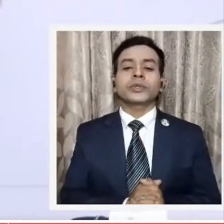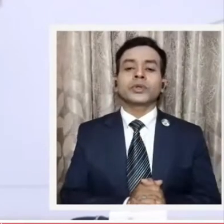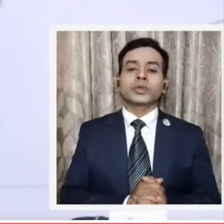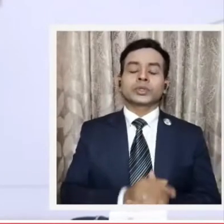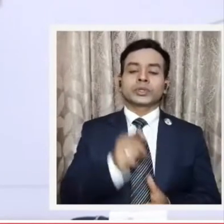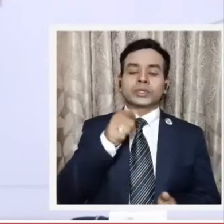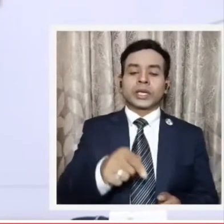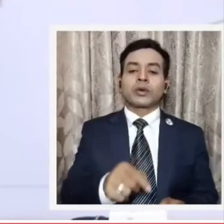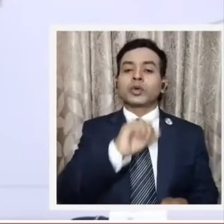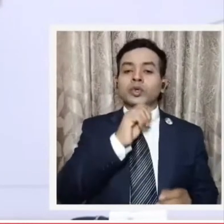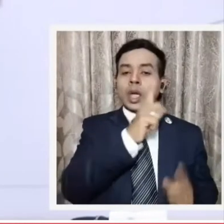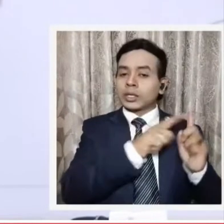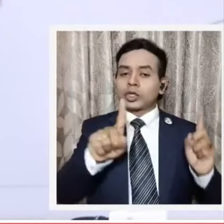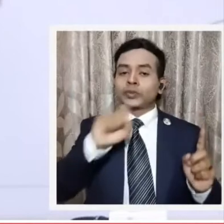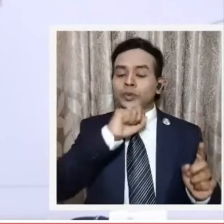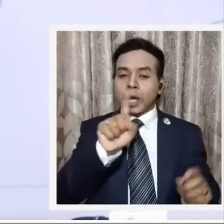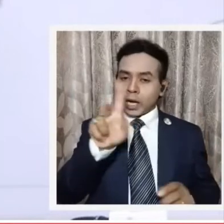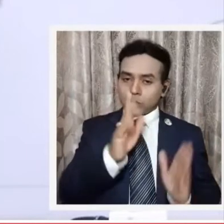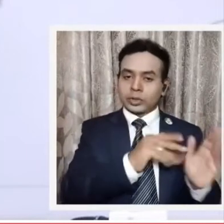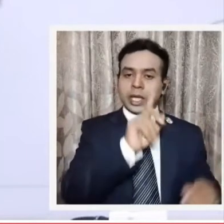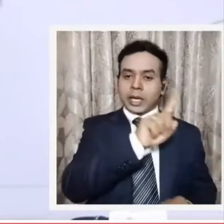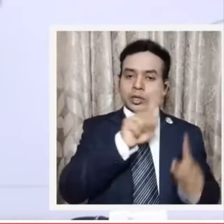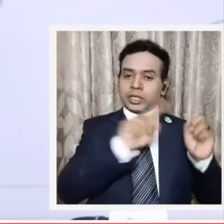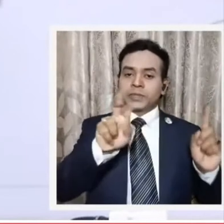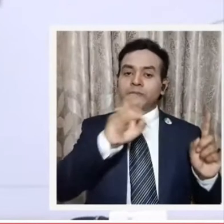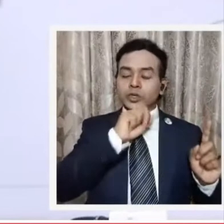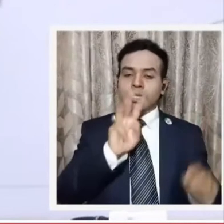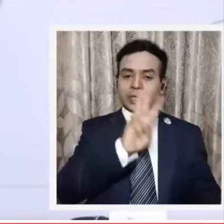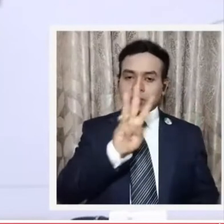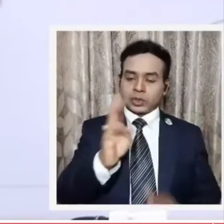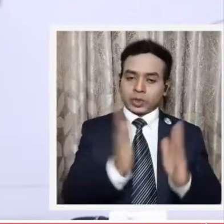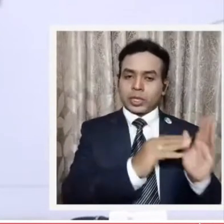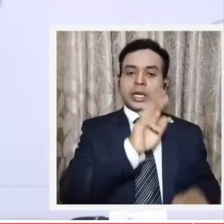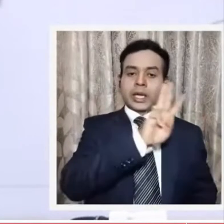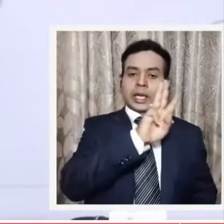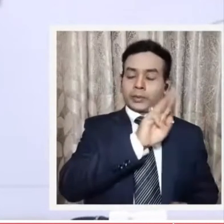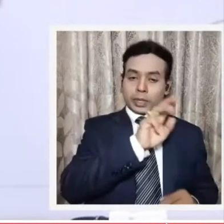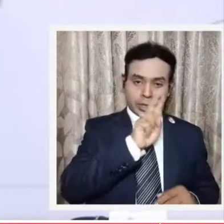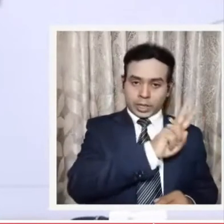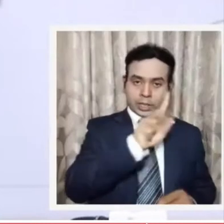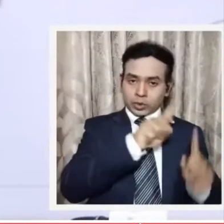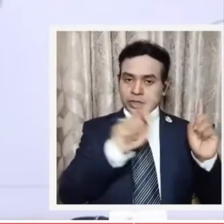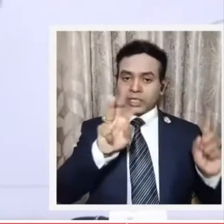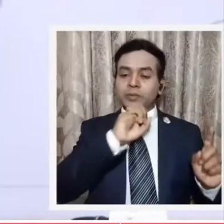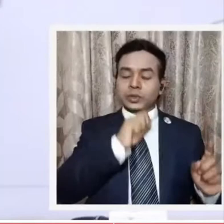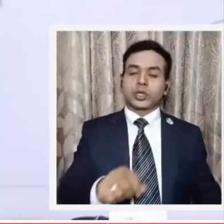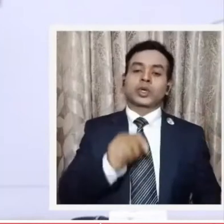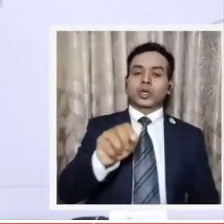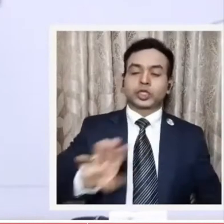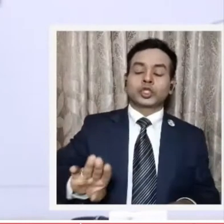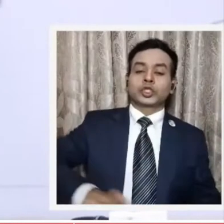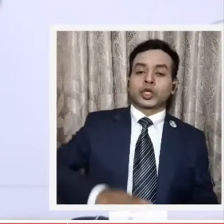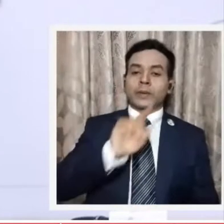257,600 জনের করোনা শনাক্ত হয়েছে। করোনায় মোট মারা গেছেন 3,399 জন। ব্রিফিং এ বলা হয়